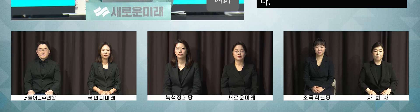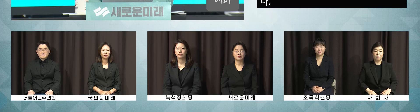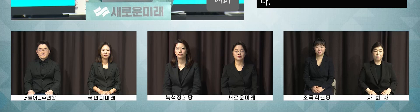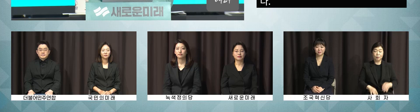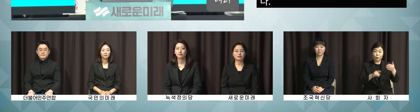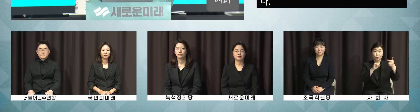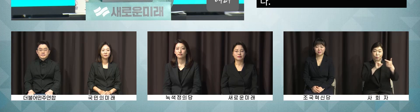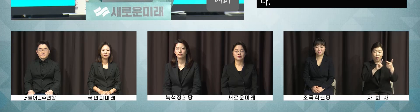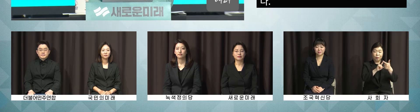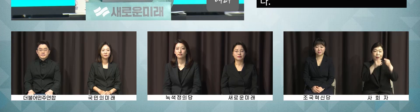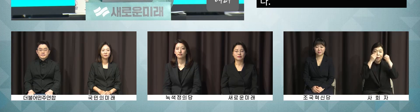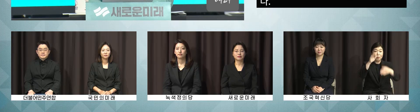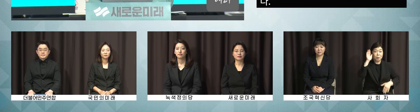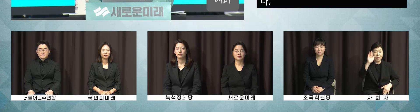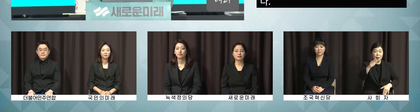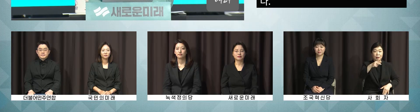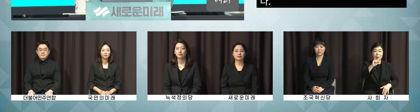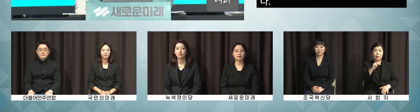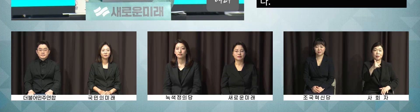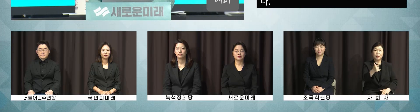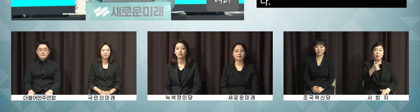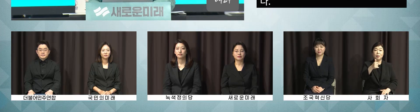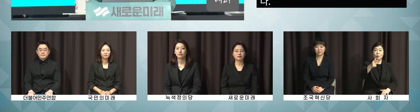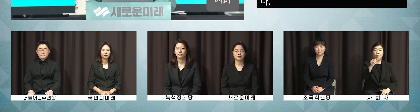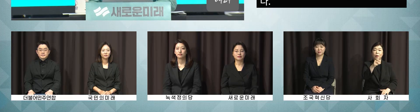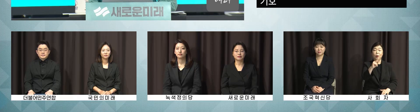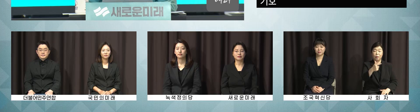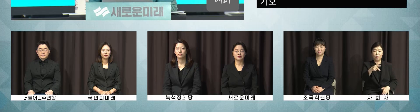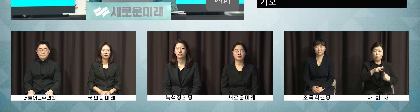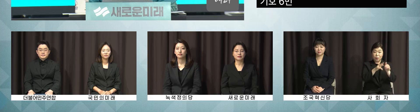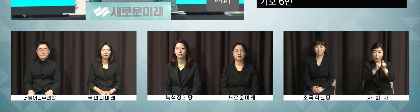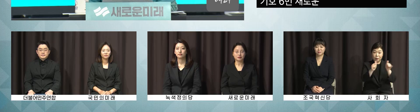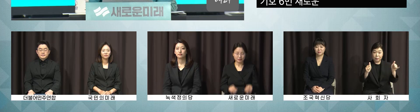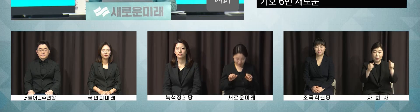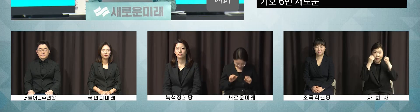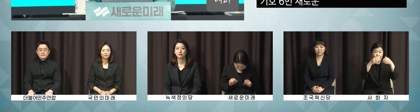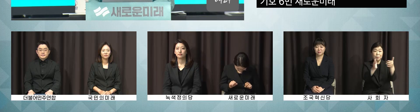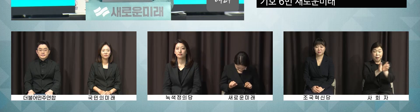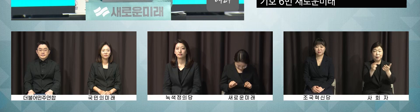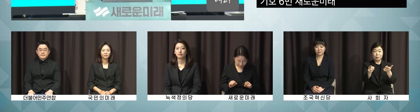기호 6번 새로운 미래 신정현 후보입니다. 안녕하십니까.